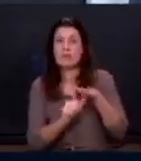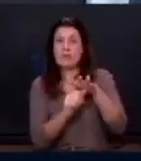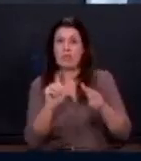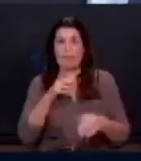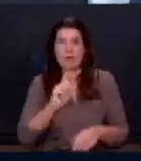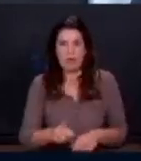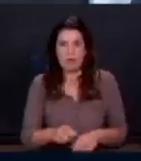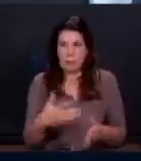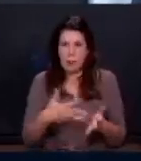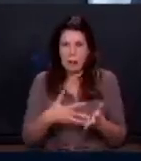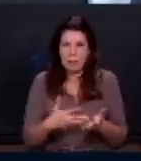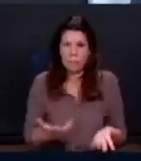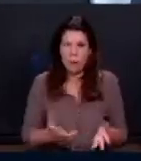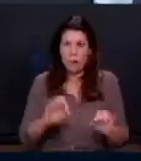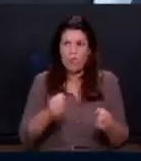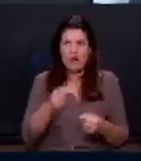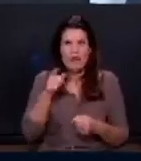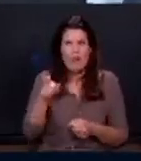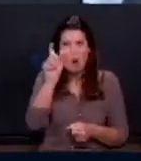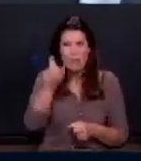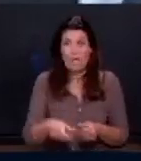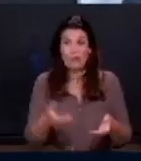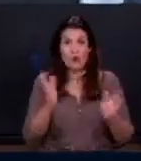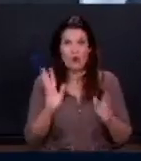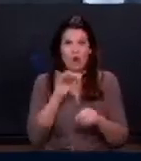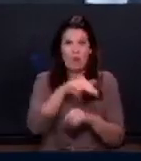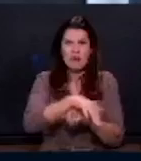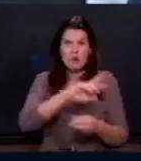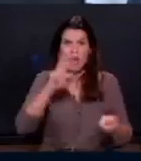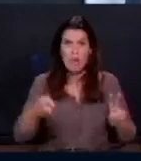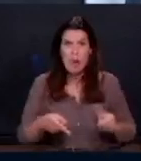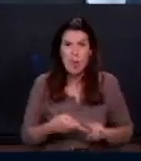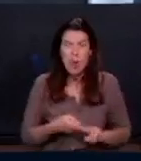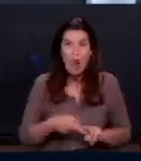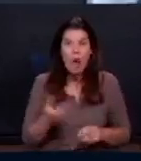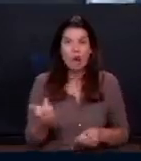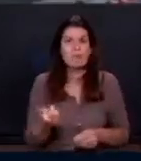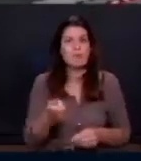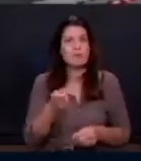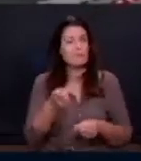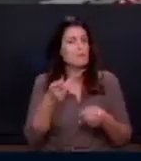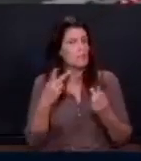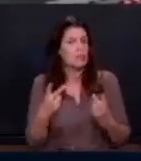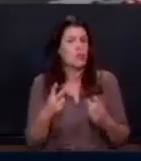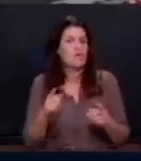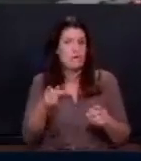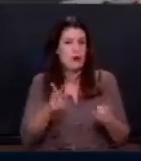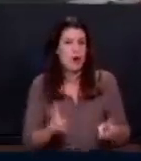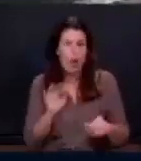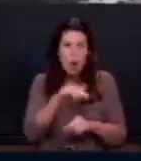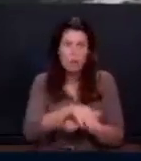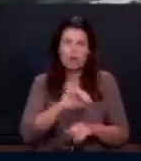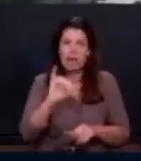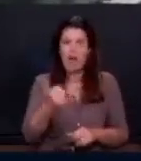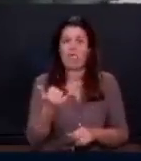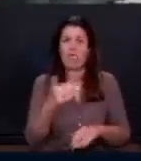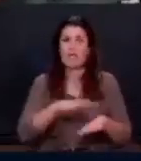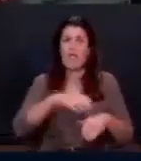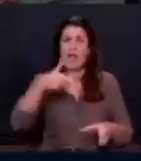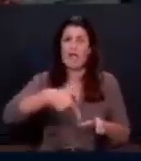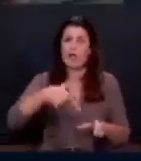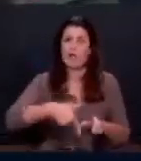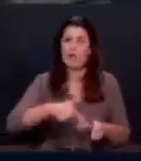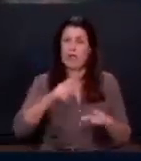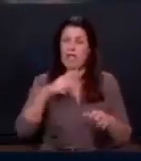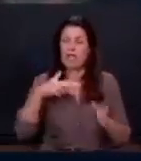איל אנרגיה משפיע כל כך ברחבי העולם, היא לא חשובה, היא לא משפיעה על קידוחי הגז, היא פשוט טענה לא נכונה. משרד